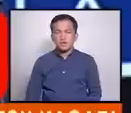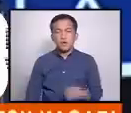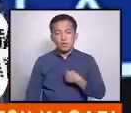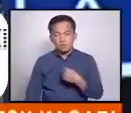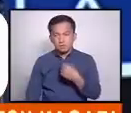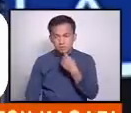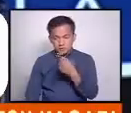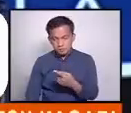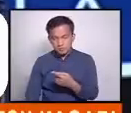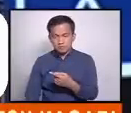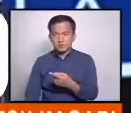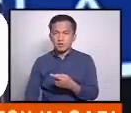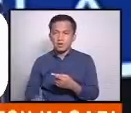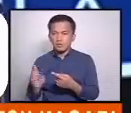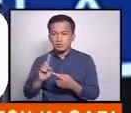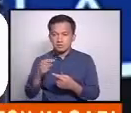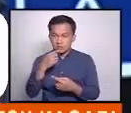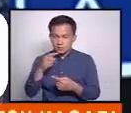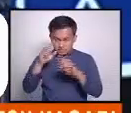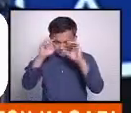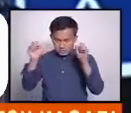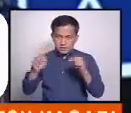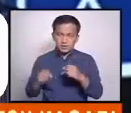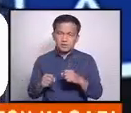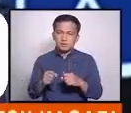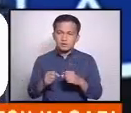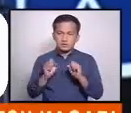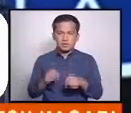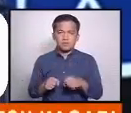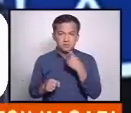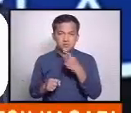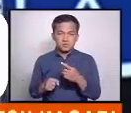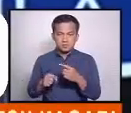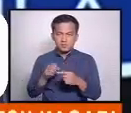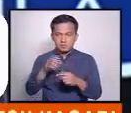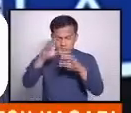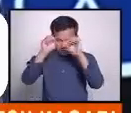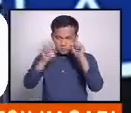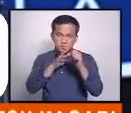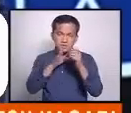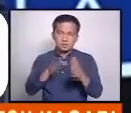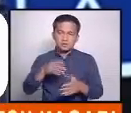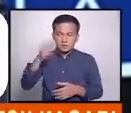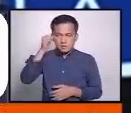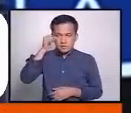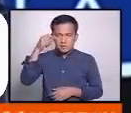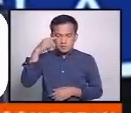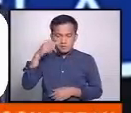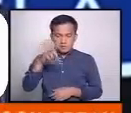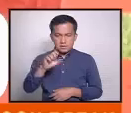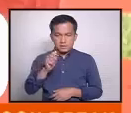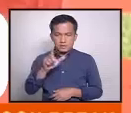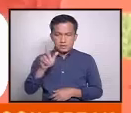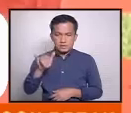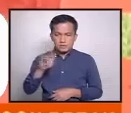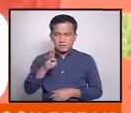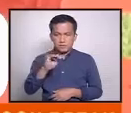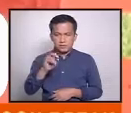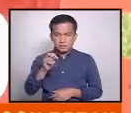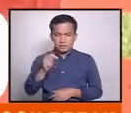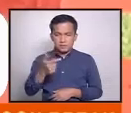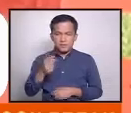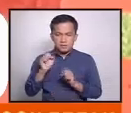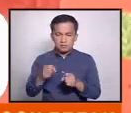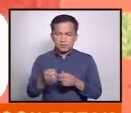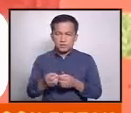Sinasabi ko kung ano yung sinabi ni Presidente. Naninindigan si Presidential Spokesman Salvador Panelo na legally binding at pwedeng